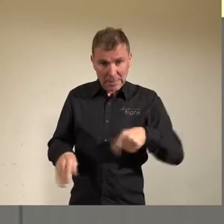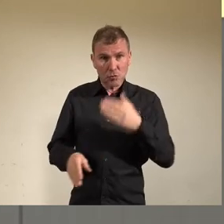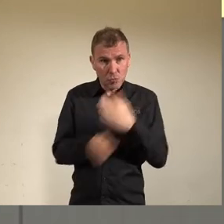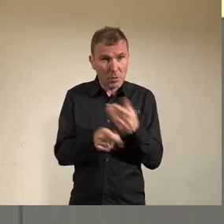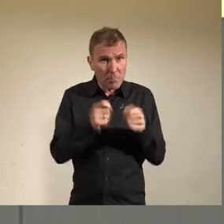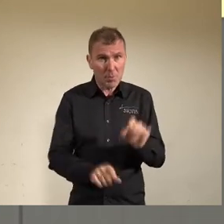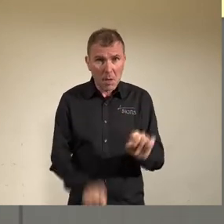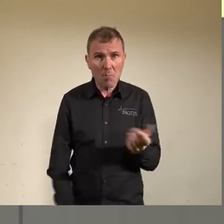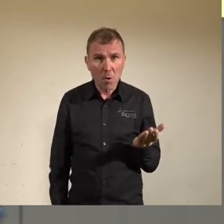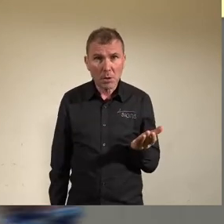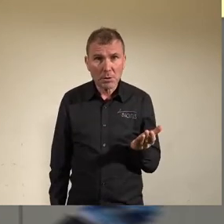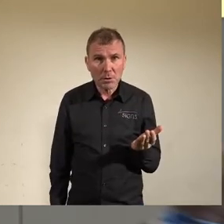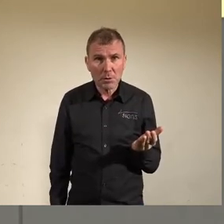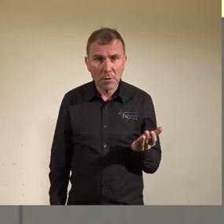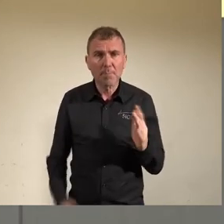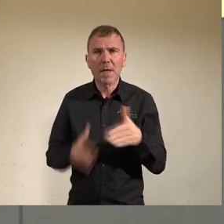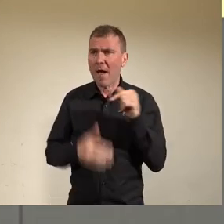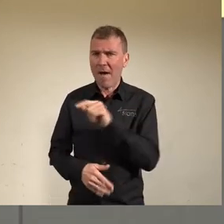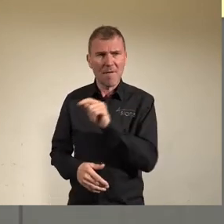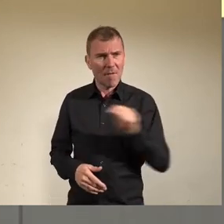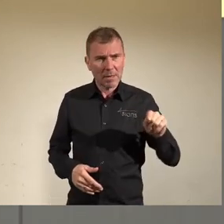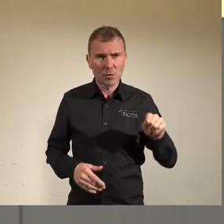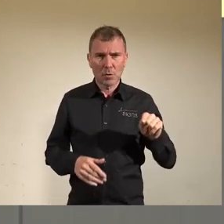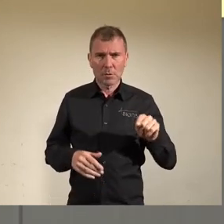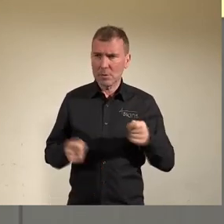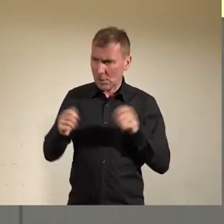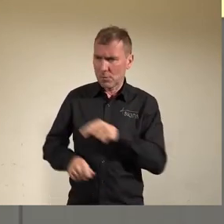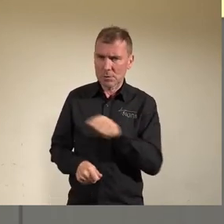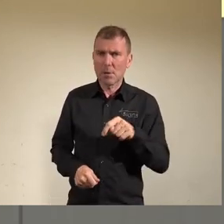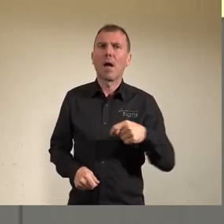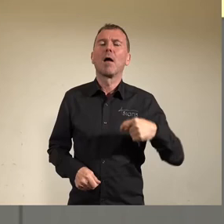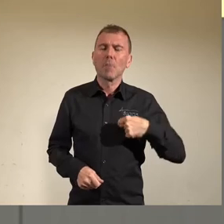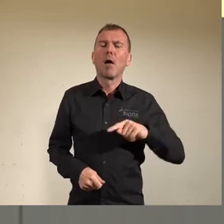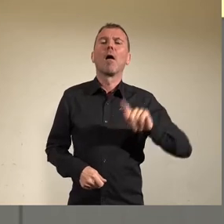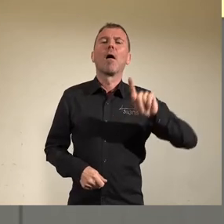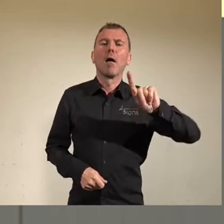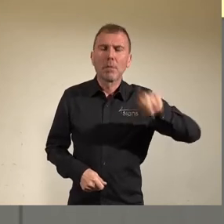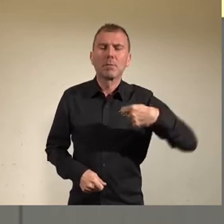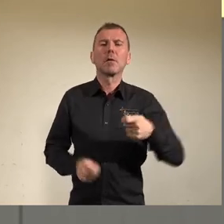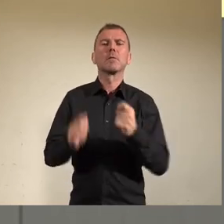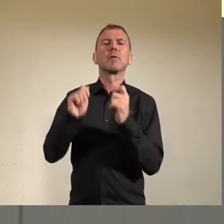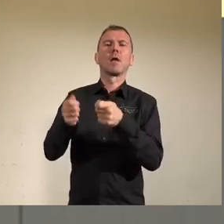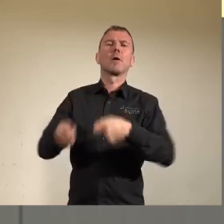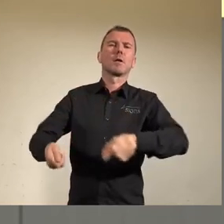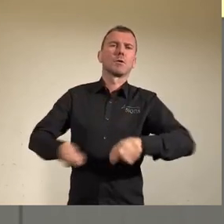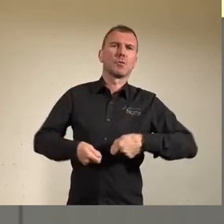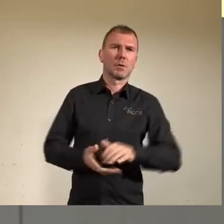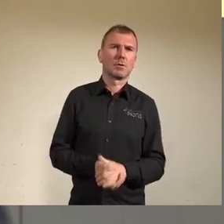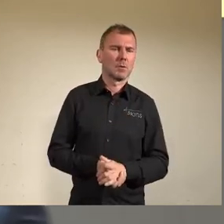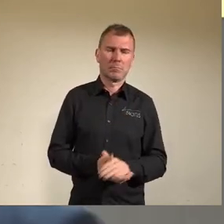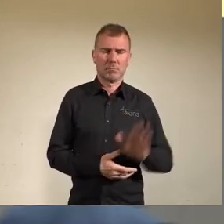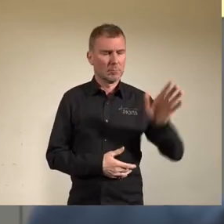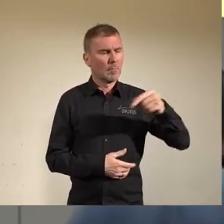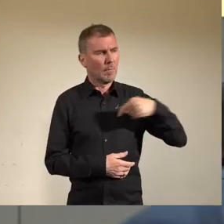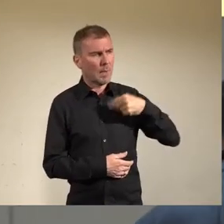beschließen, dass die Fraktion das übernehmen und wir unseren Antrag dann zurückziehen könnten? Dann antworte ich vielleicht